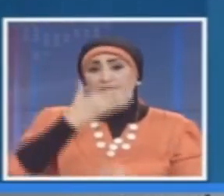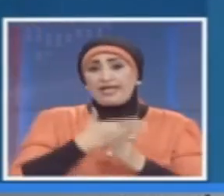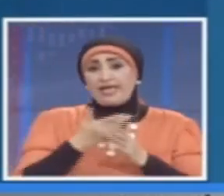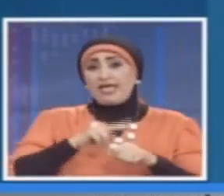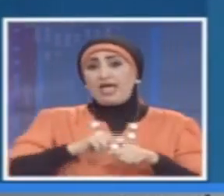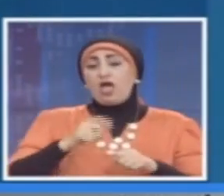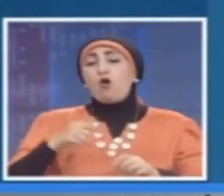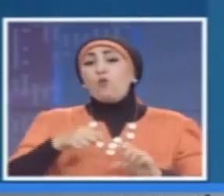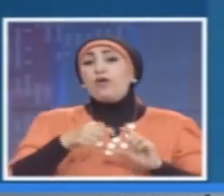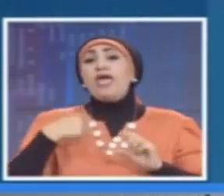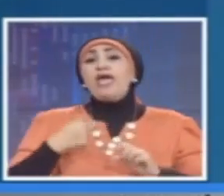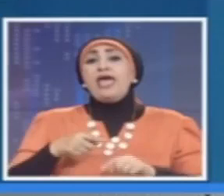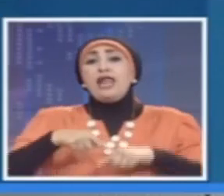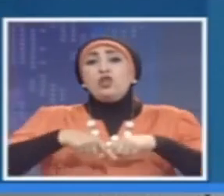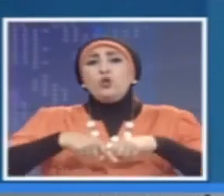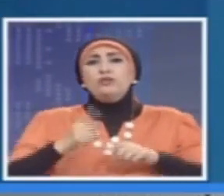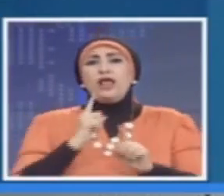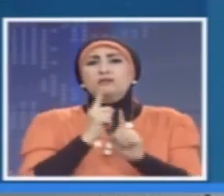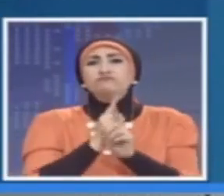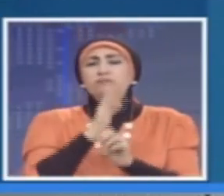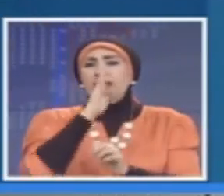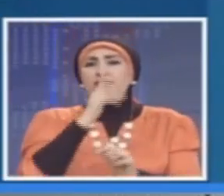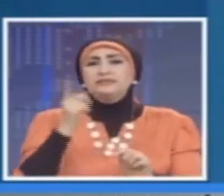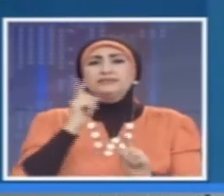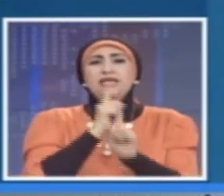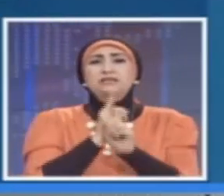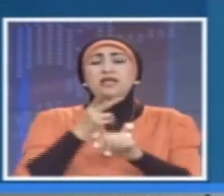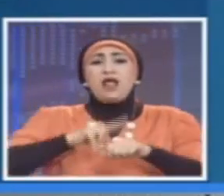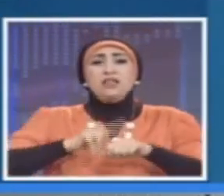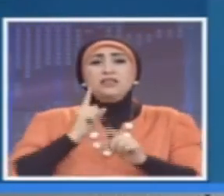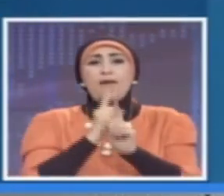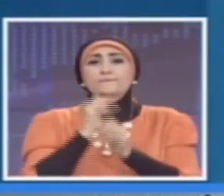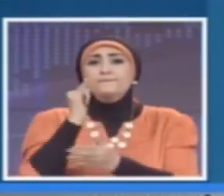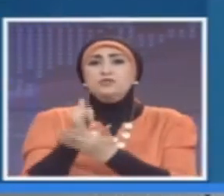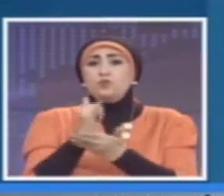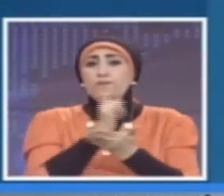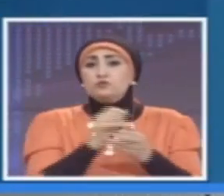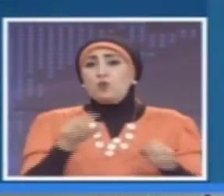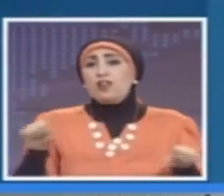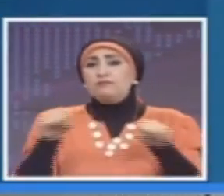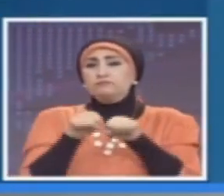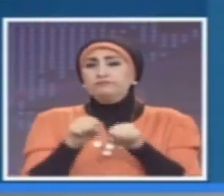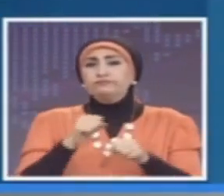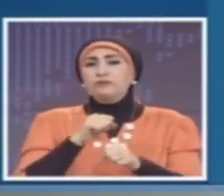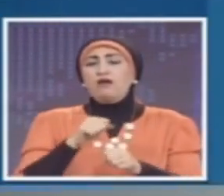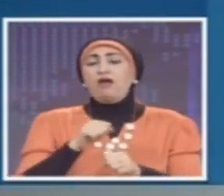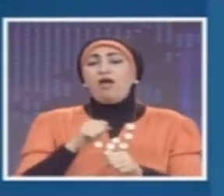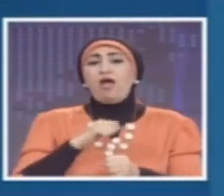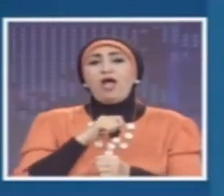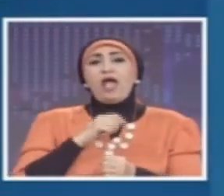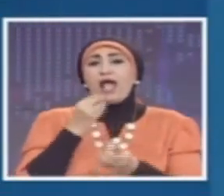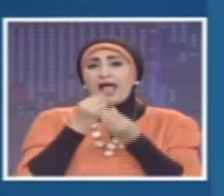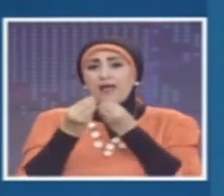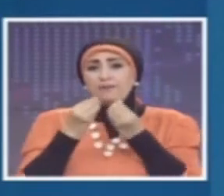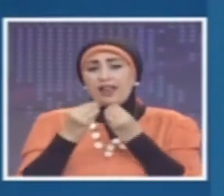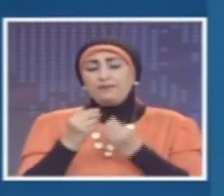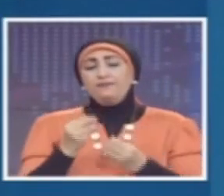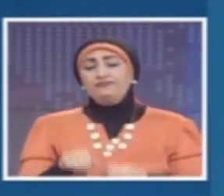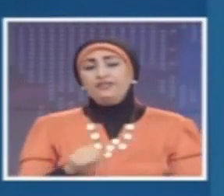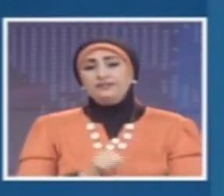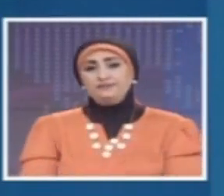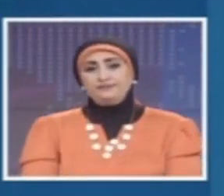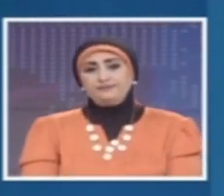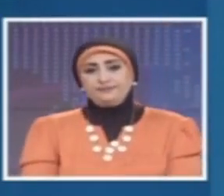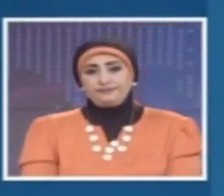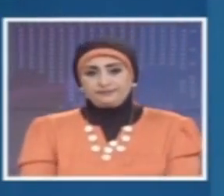واليونان الاثنين المقبل للقاء كبار المسؤولين في البلدين في محاولة لخفض التصعيد بينهما.